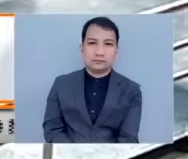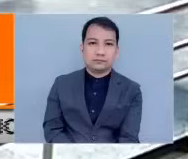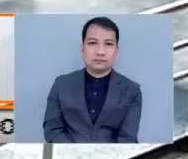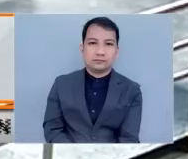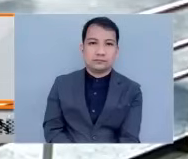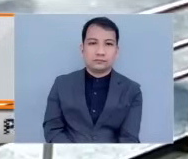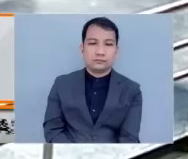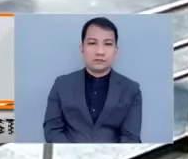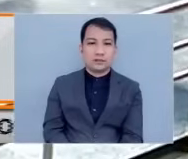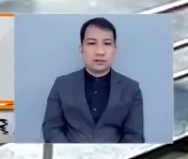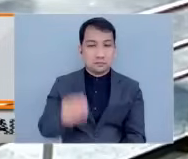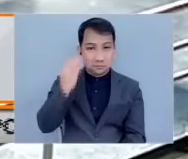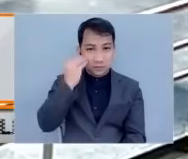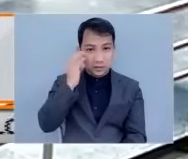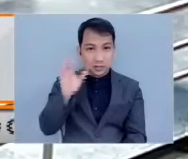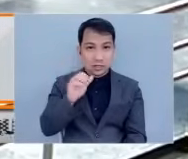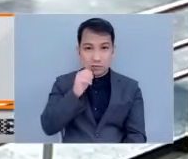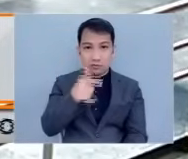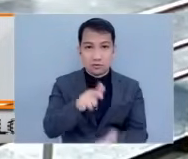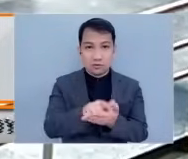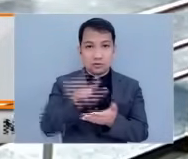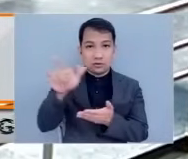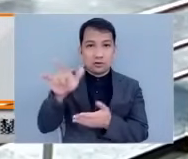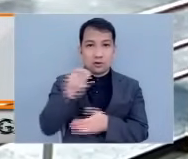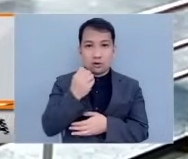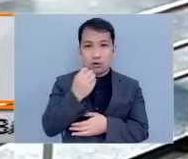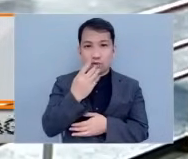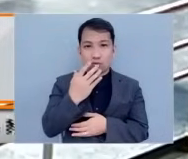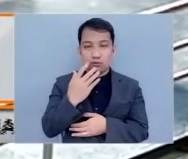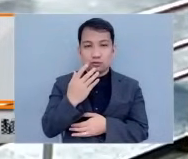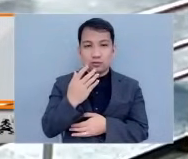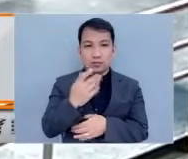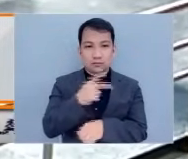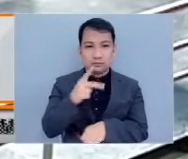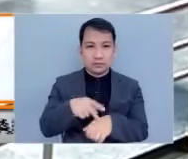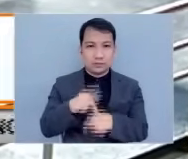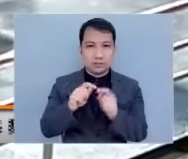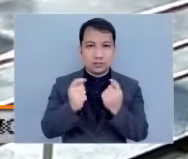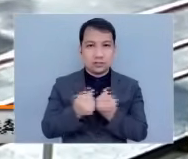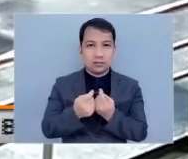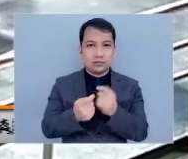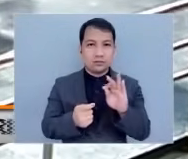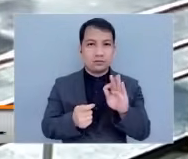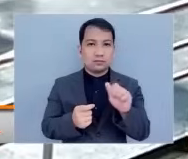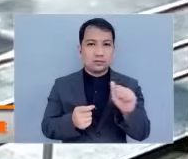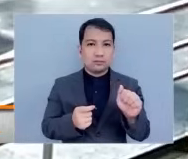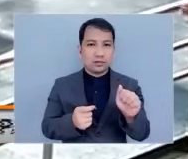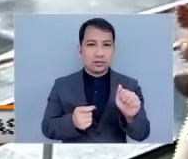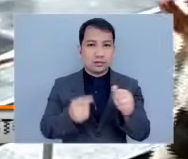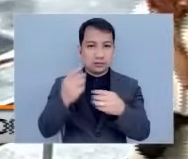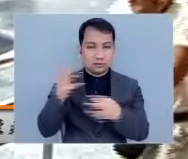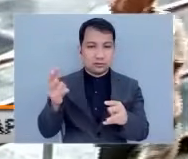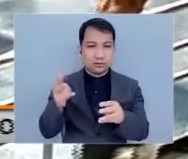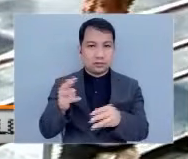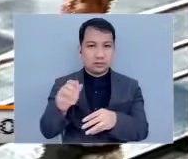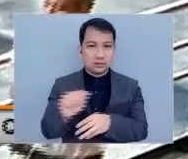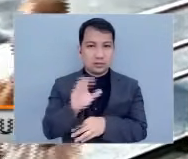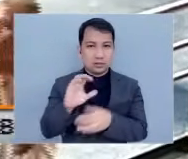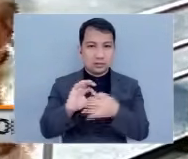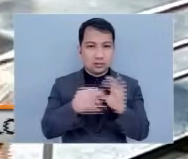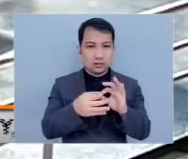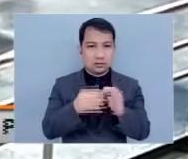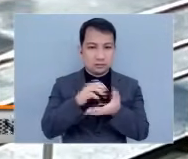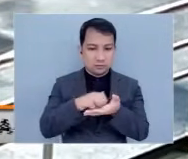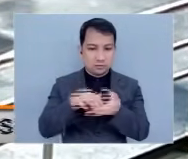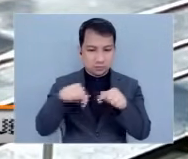Mikey, bukas na lilipad papuntang Hong Kong ang Gilas Pilipinas para sa FIBA Asia Cup Qualifiers. Pero bago niya, nag-practice muna sila dito